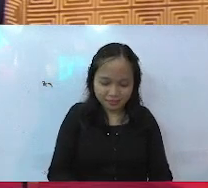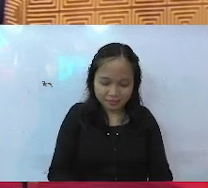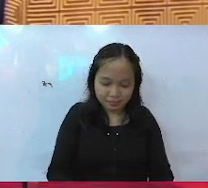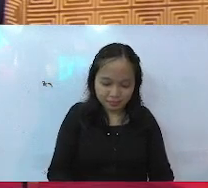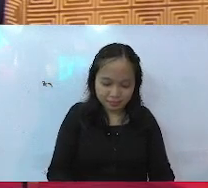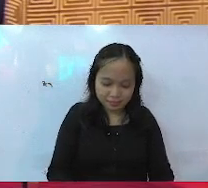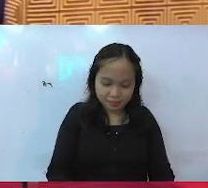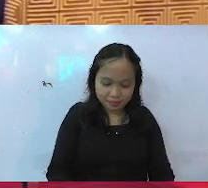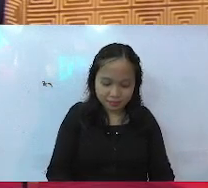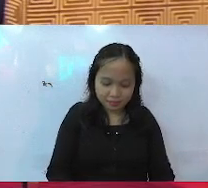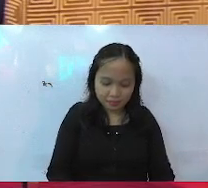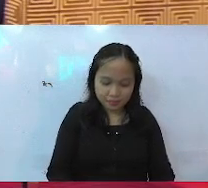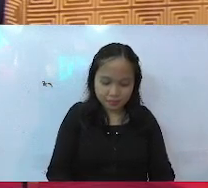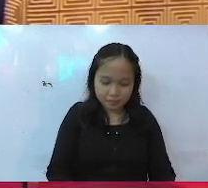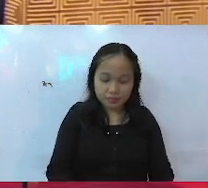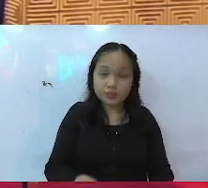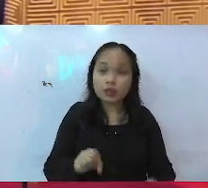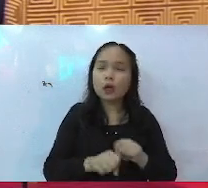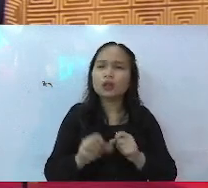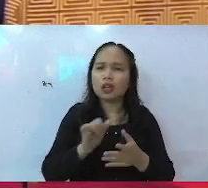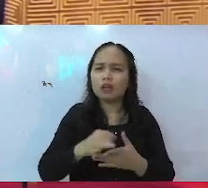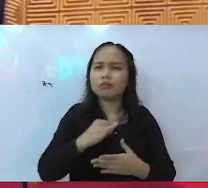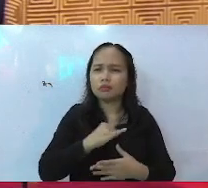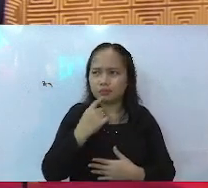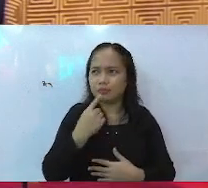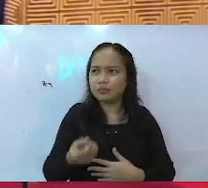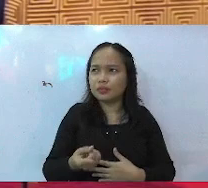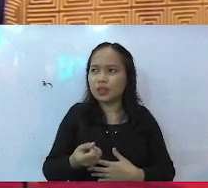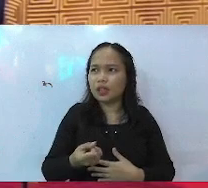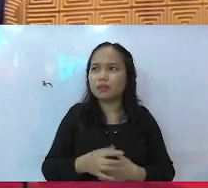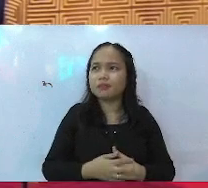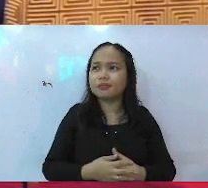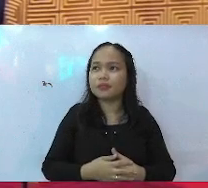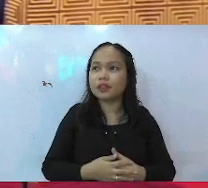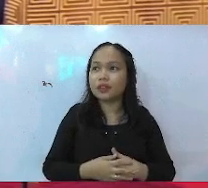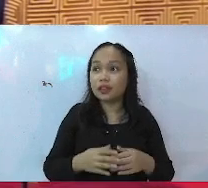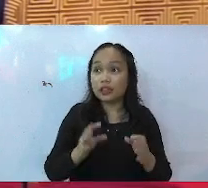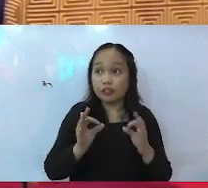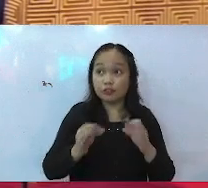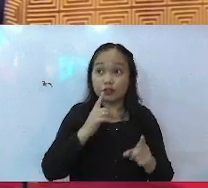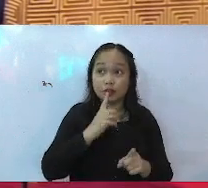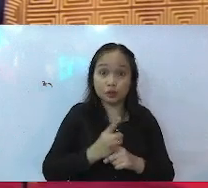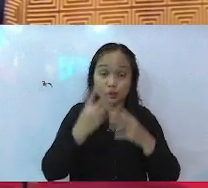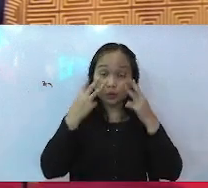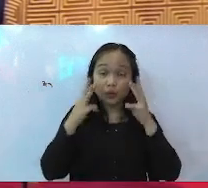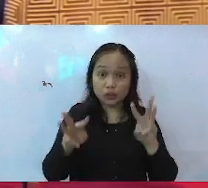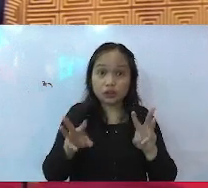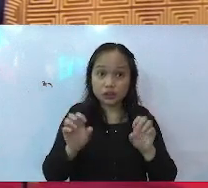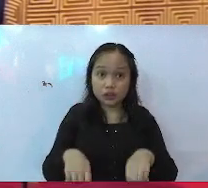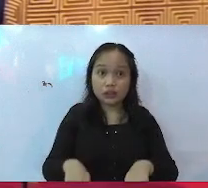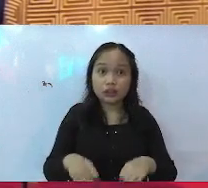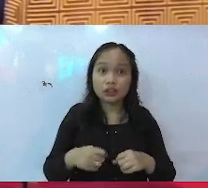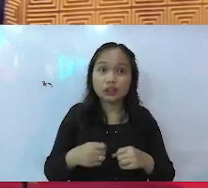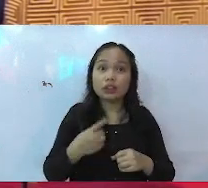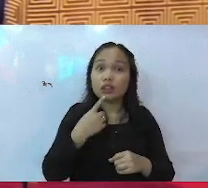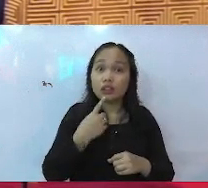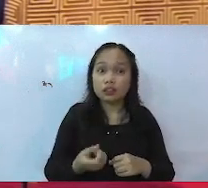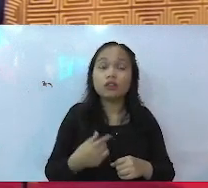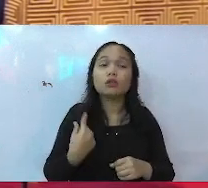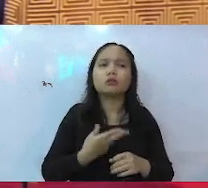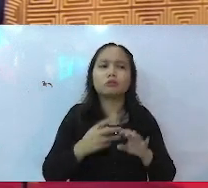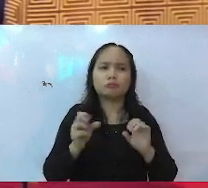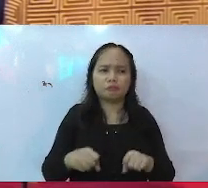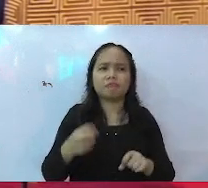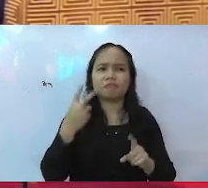lamang po yon pero yun ang sinasabi ko ah Sabihin niyo lang yan diyan Kung talagang Nanunood ha para mabati susubaybay naman natin yan eh at